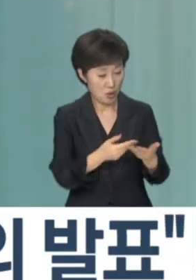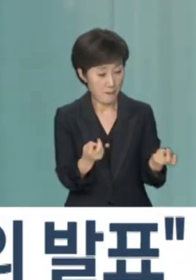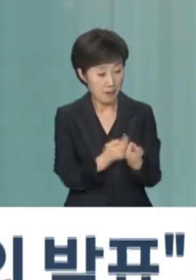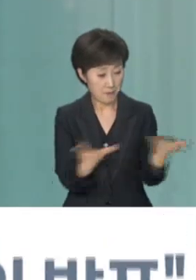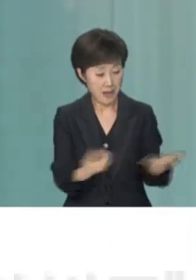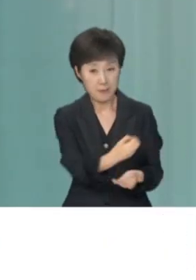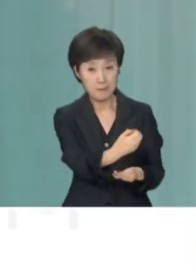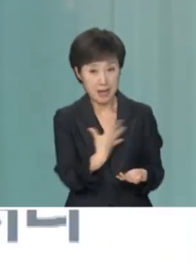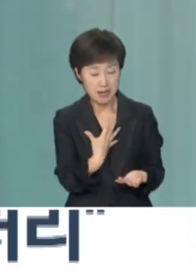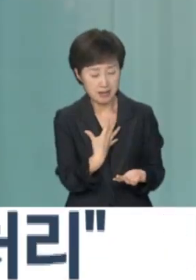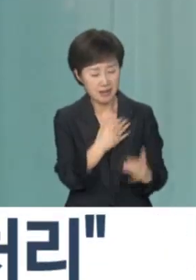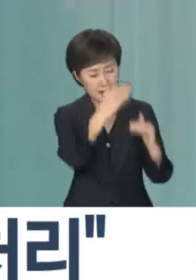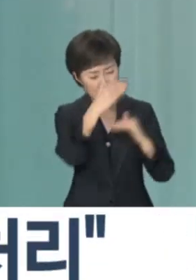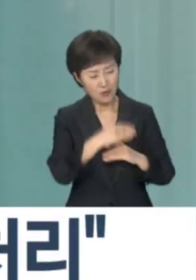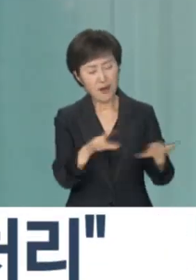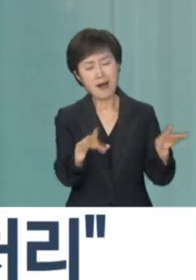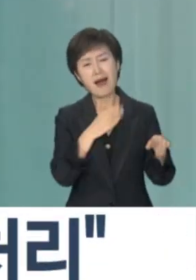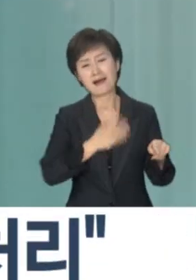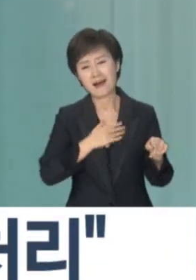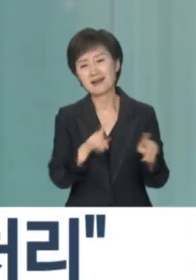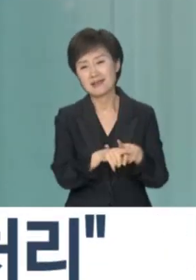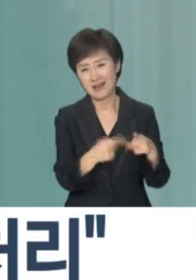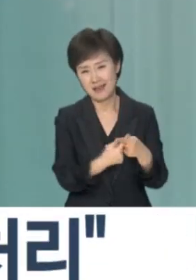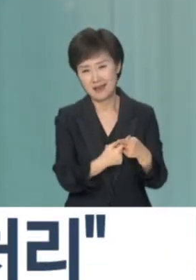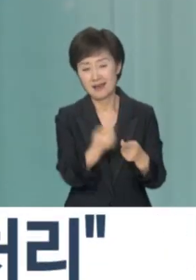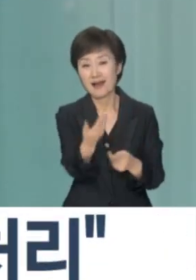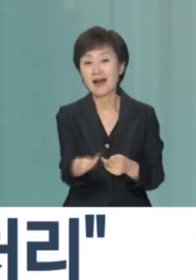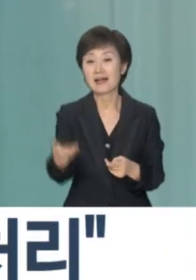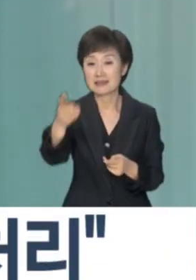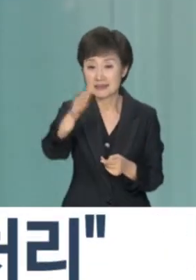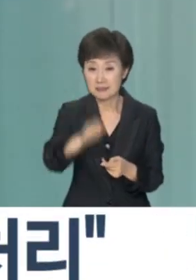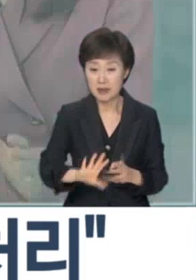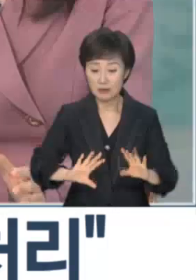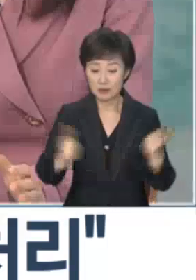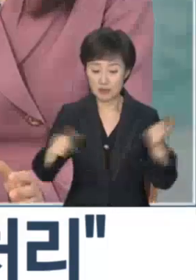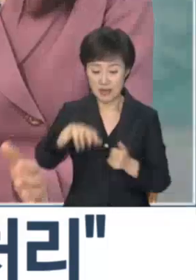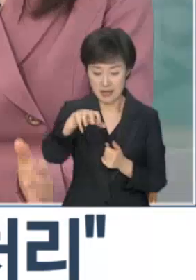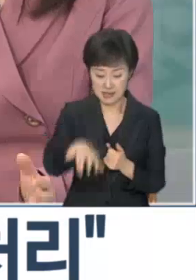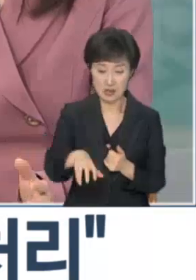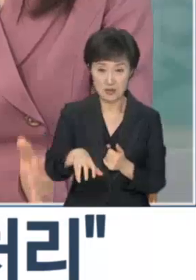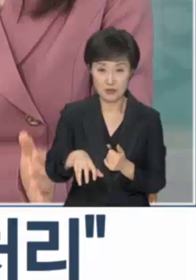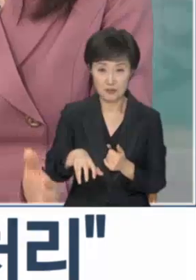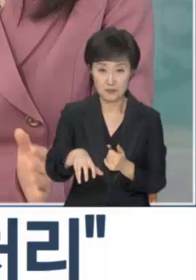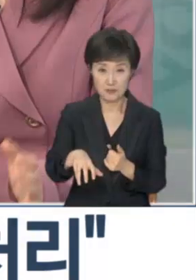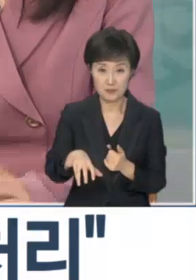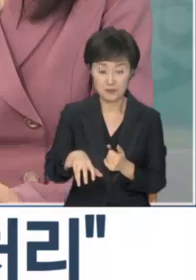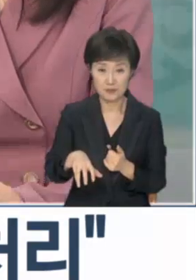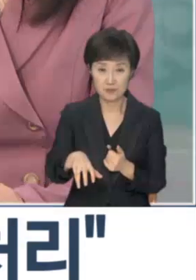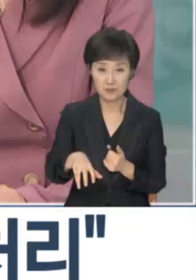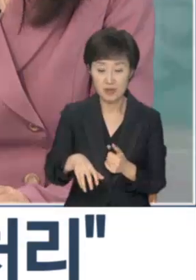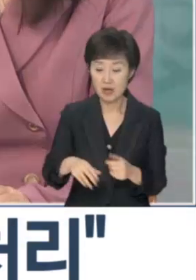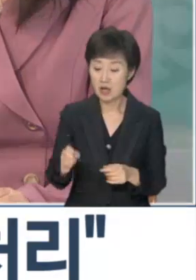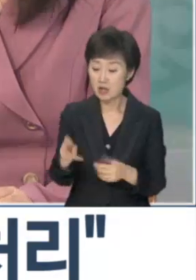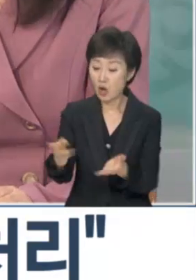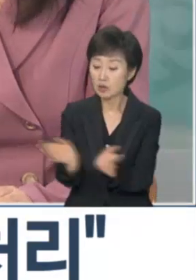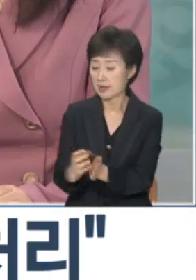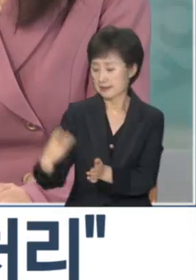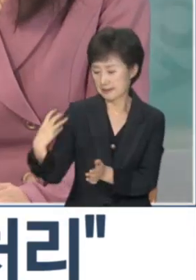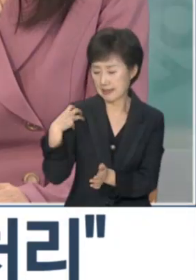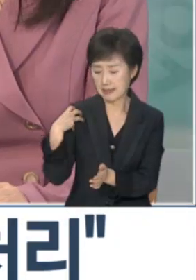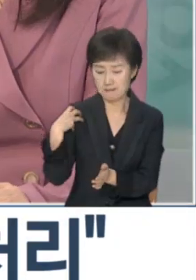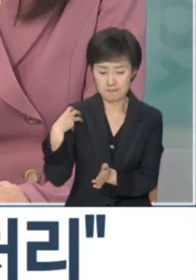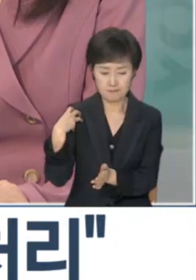없다라고 말씀하셨는지 그 취지는 잘 알겠습니다. 예. 그러나 그럼에도 국회에서는 본인들이 이 부분에 대해서 협의를 이끌어내야 되는 책무가 있는